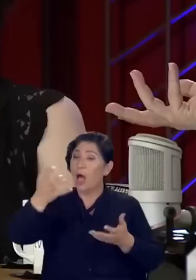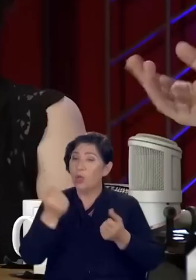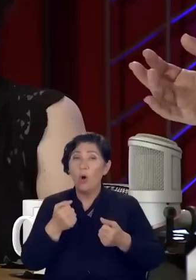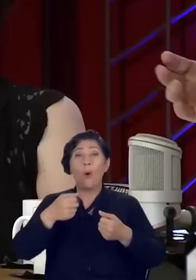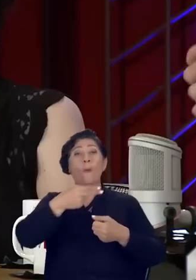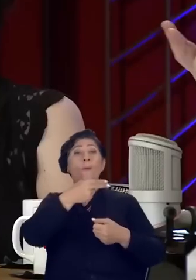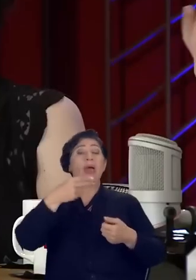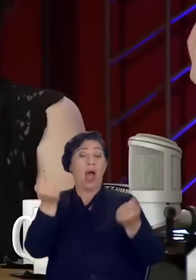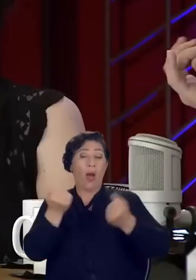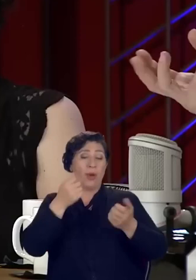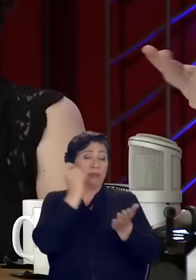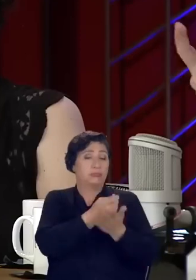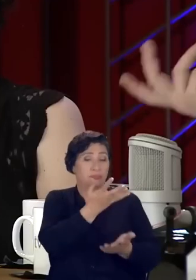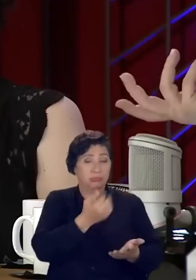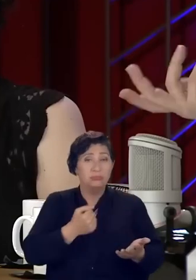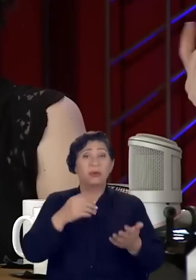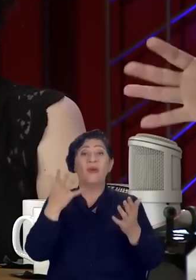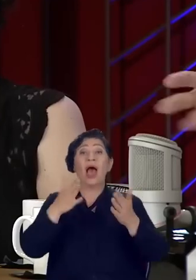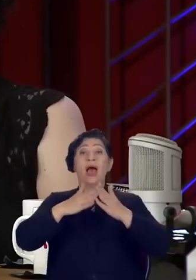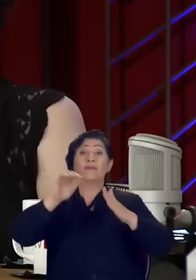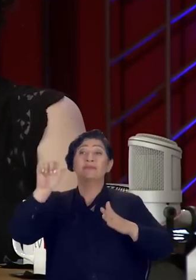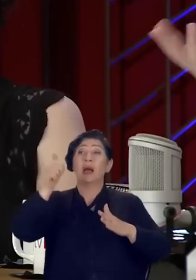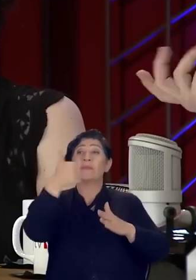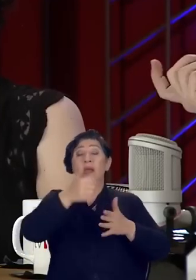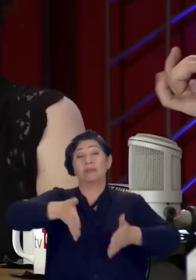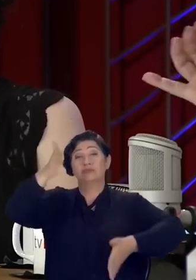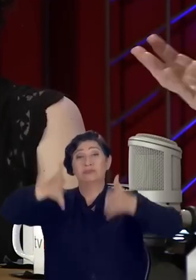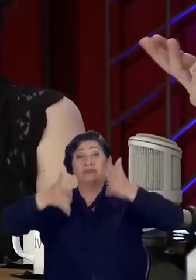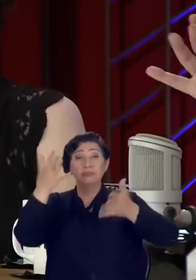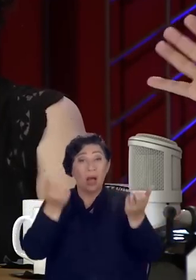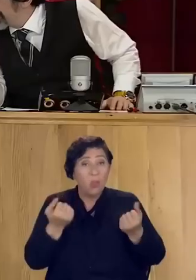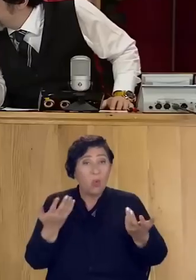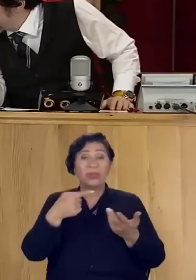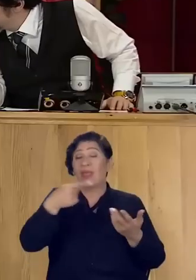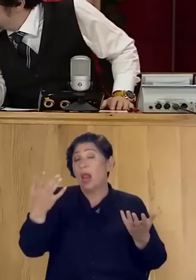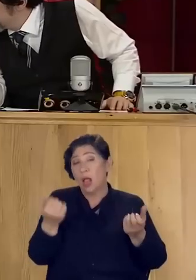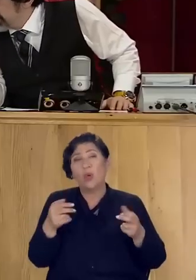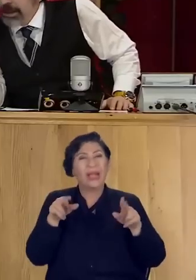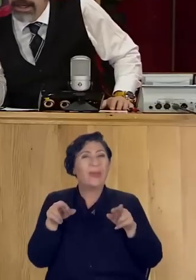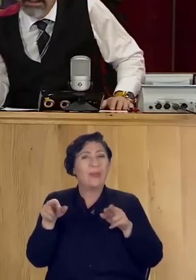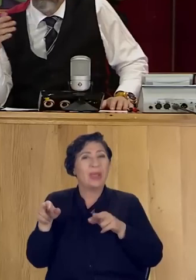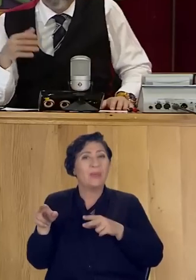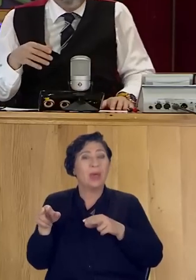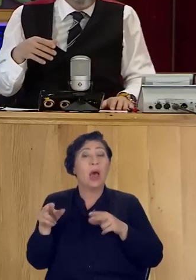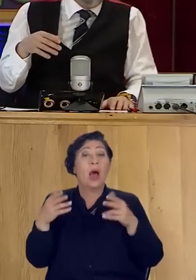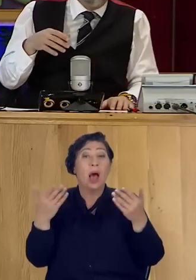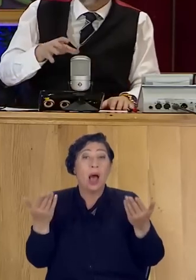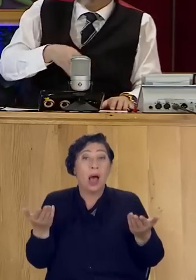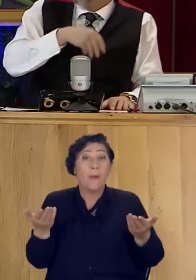marka arabalar satın alıyor ya da marka sitelerde birer daire sahibi oluyor falan filan. Ama